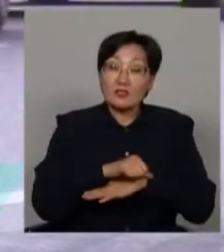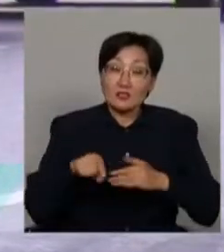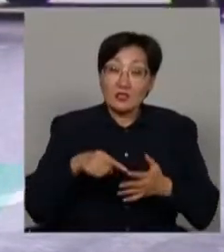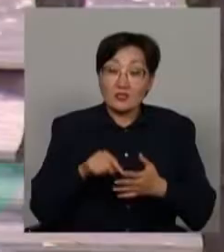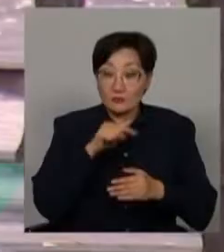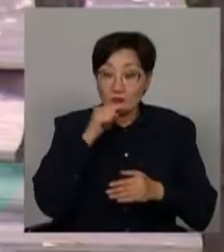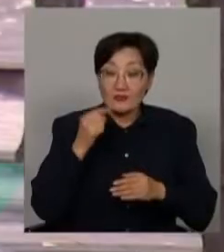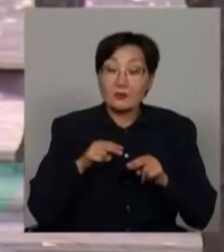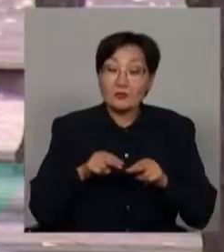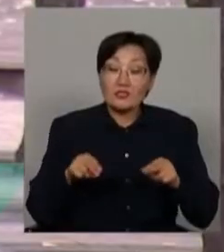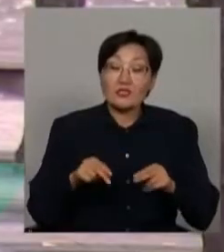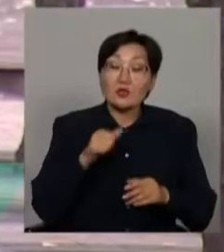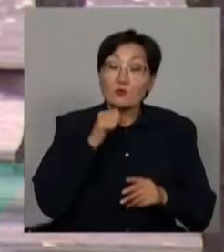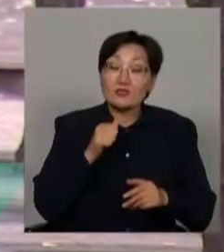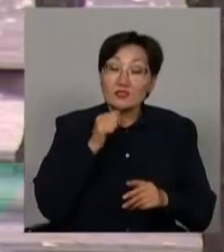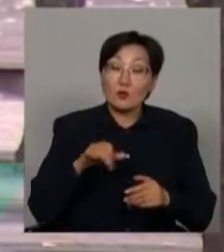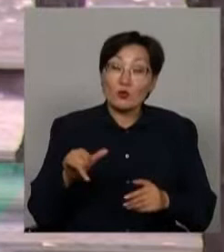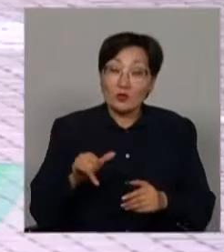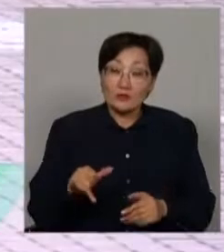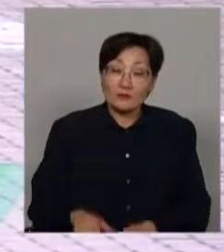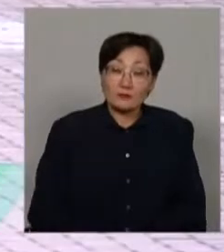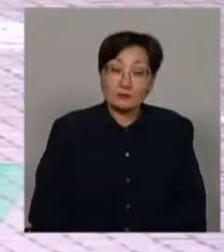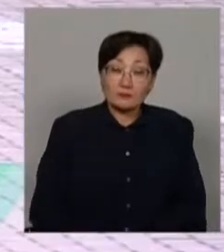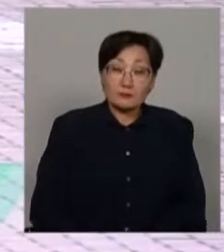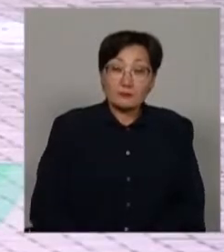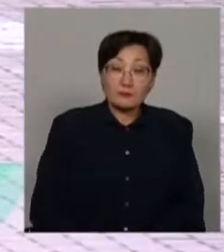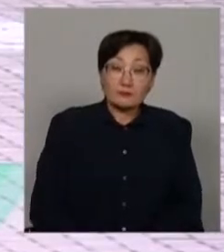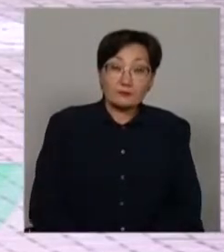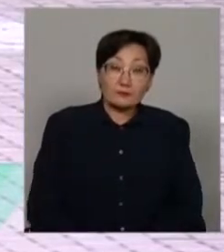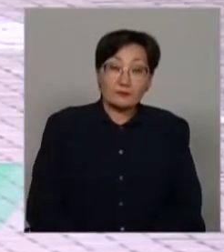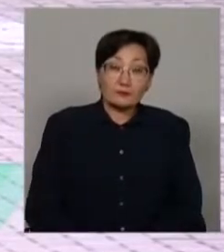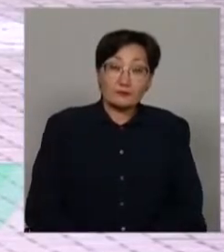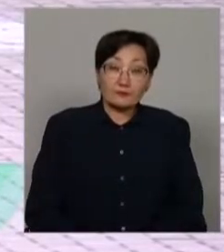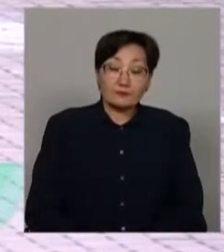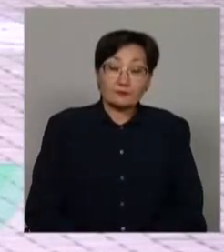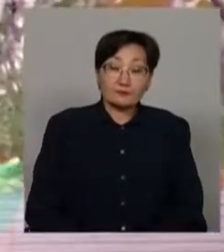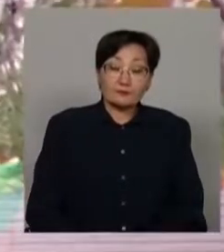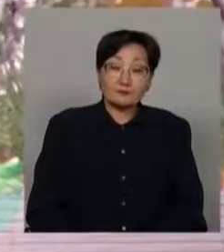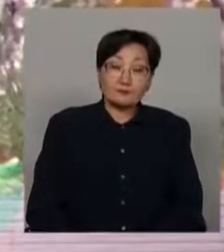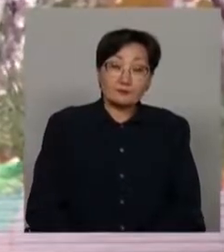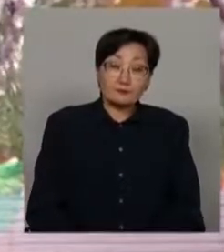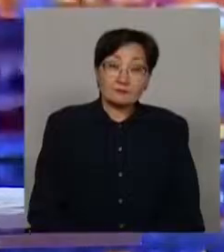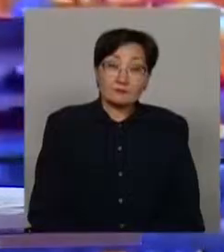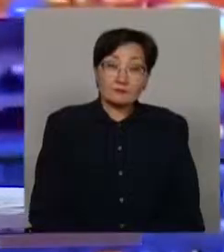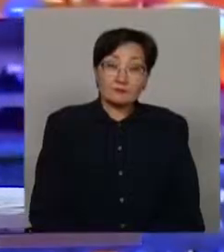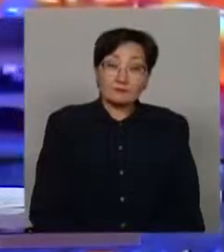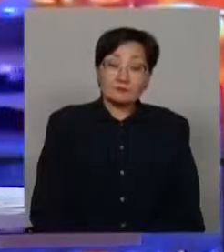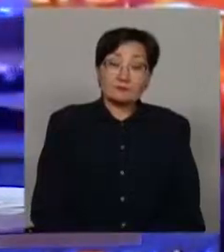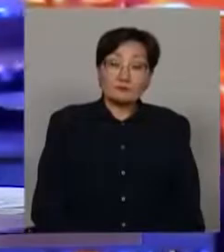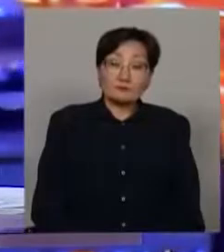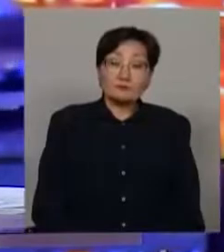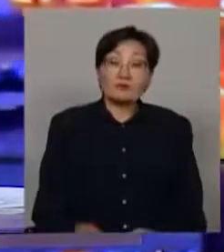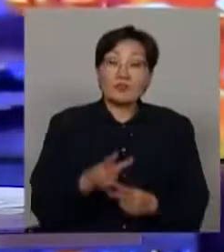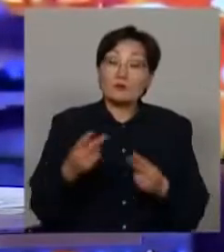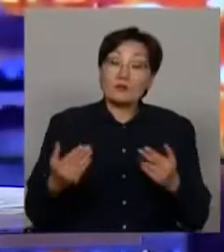Россией – Петропавловске, Костанае и Уральске. Мира Альжанова, Даниэр Умар, Ринат Утеев, телеканал Алматы, Астана. Вы